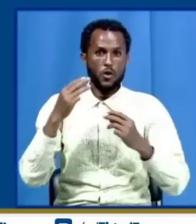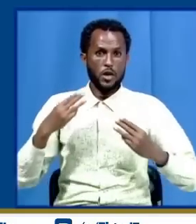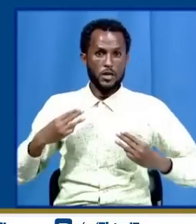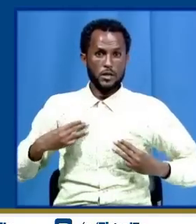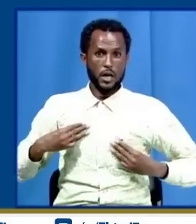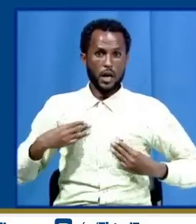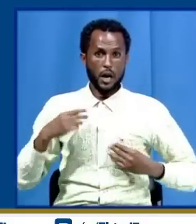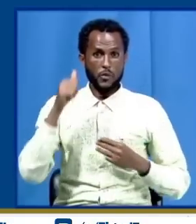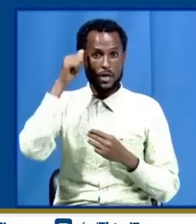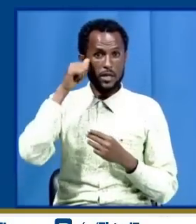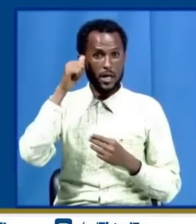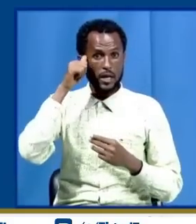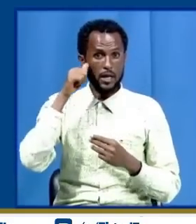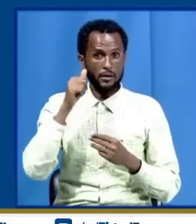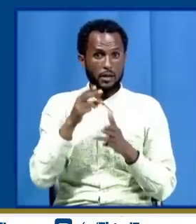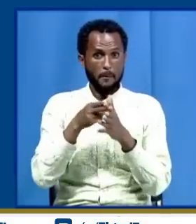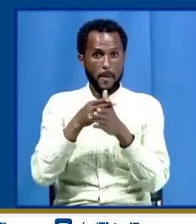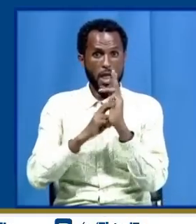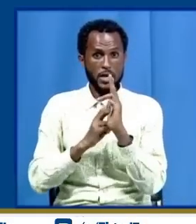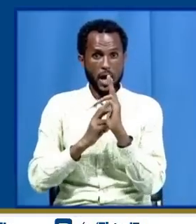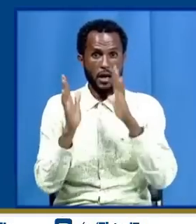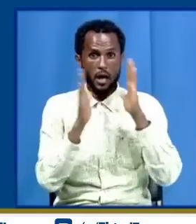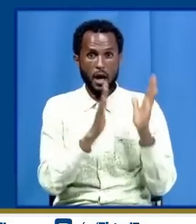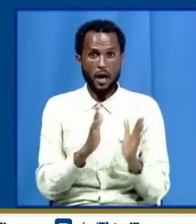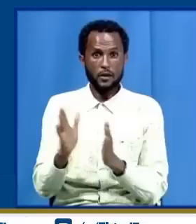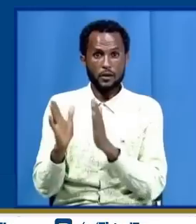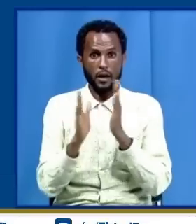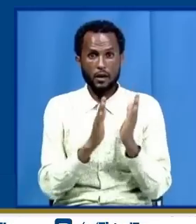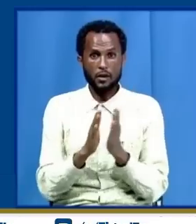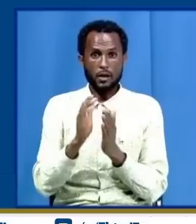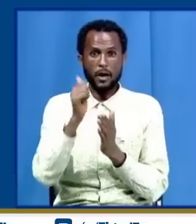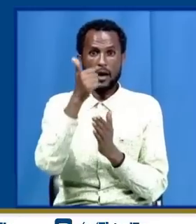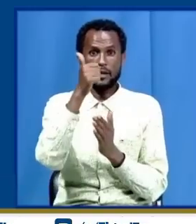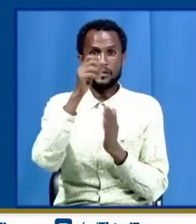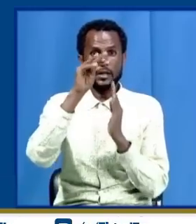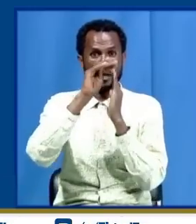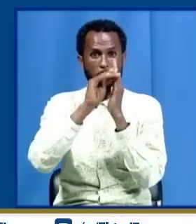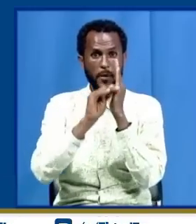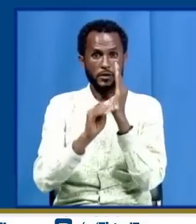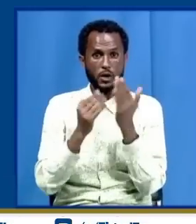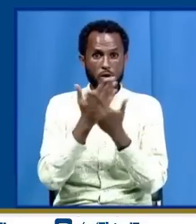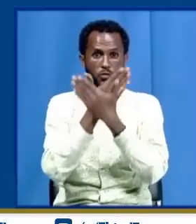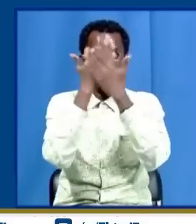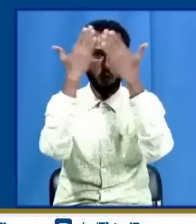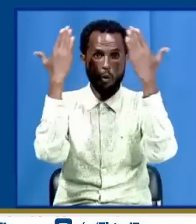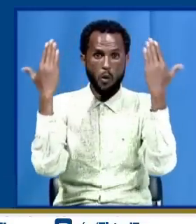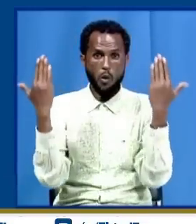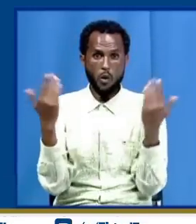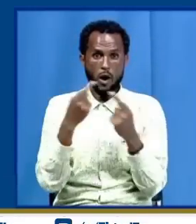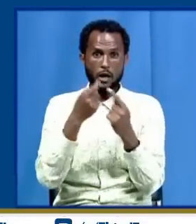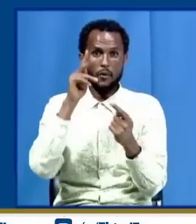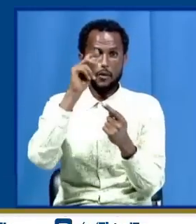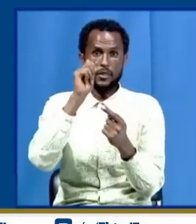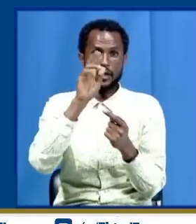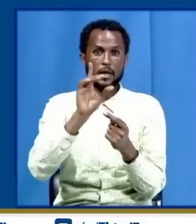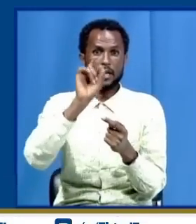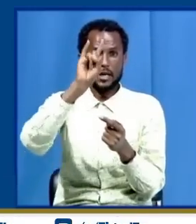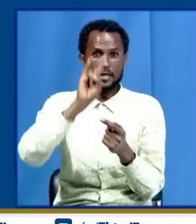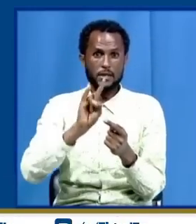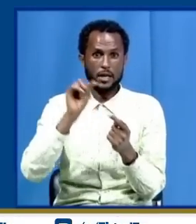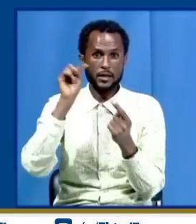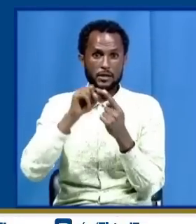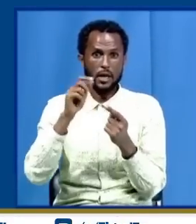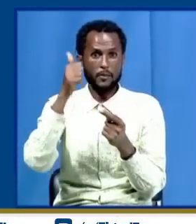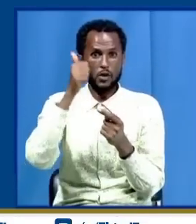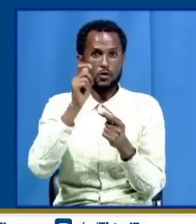ዕቑር ሓይልን ሚሊሻን ኣዋፊሮም ሎሚ 10 መስከረም ንግሆ ካብ ተከዘ ክሳብ ዓዲ